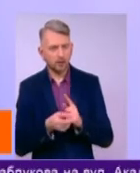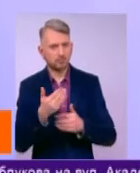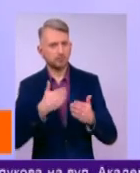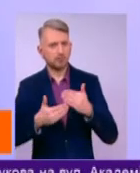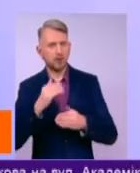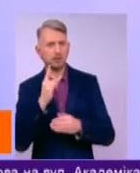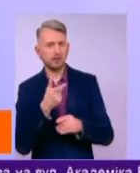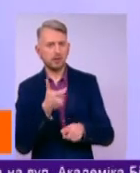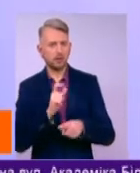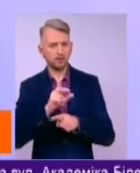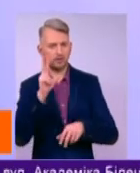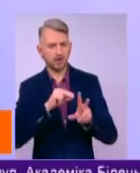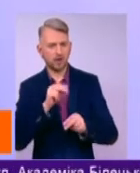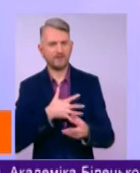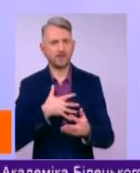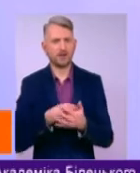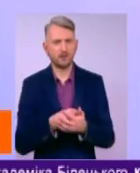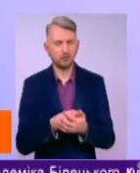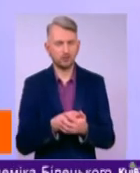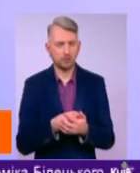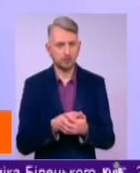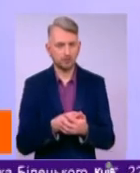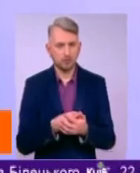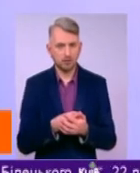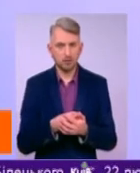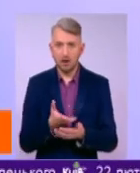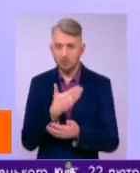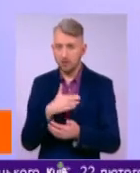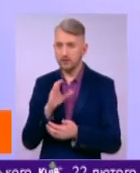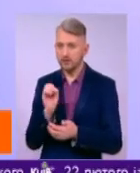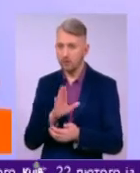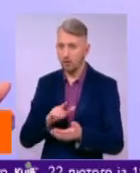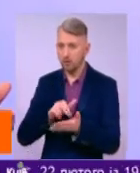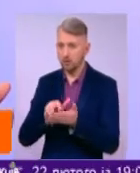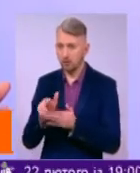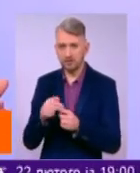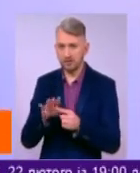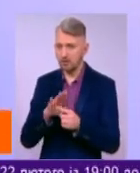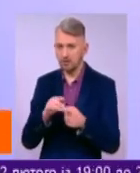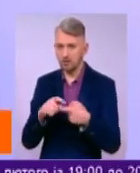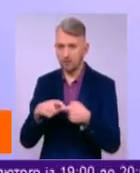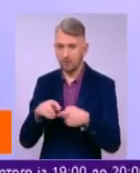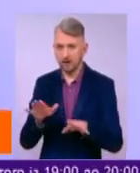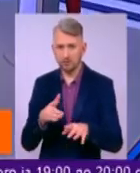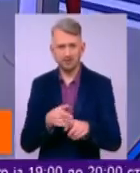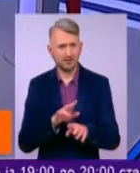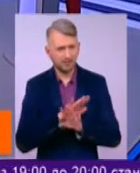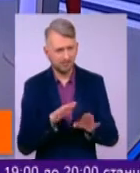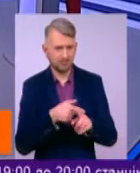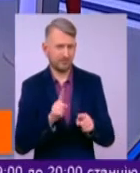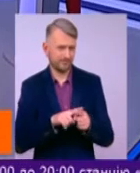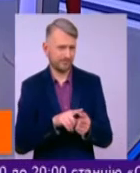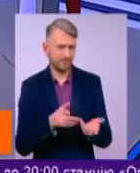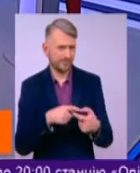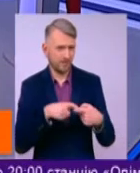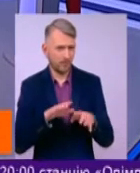дитина все більше вважається власністю. Тому що якщо більше взяти... А ми ж в Європу йдемо, це не синхронні дії? Ну, розумієте, це якби теоретично.